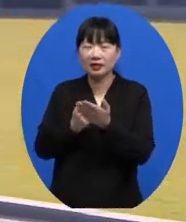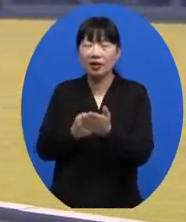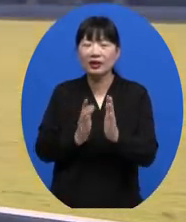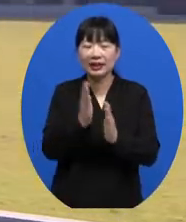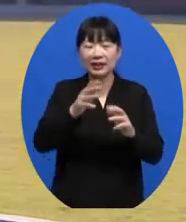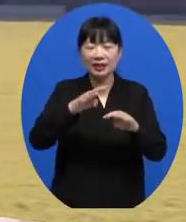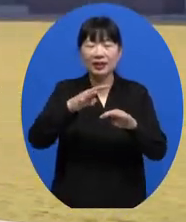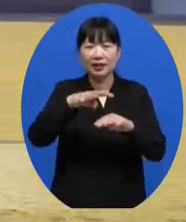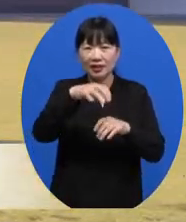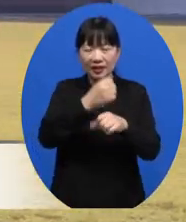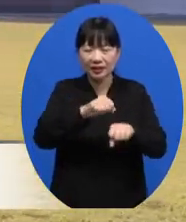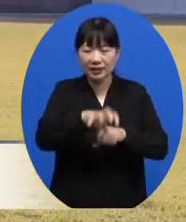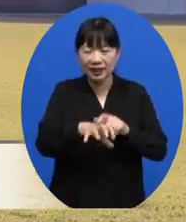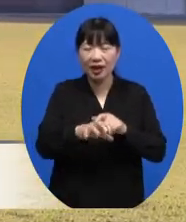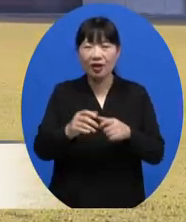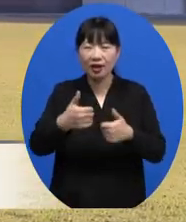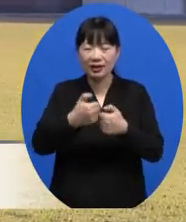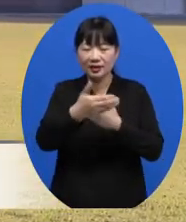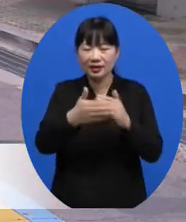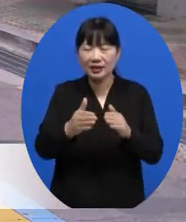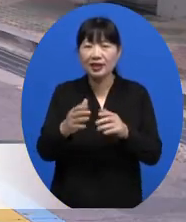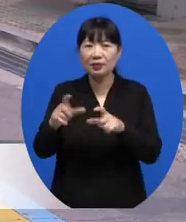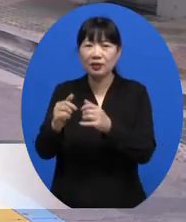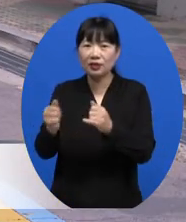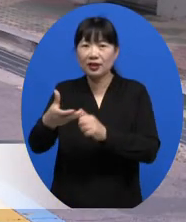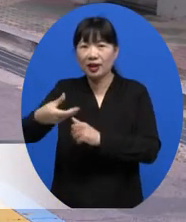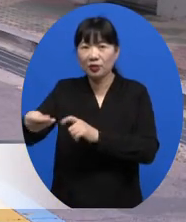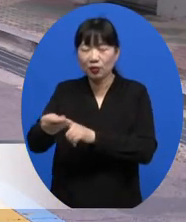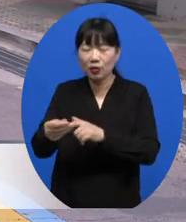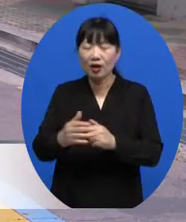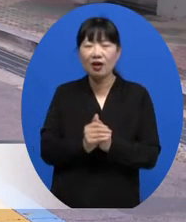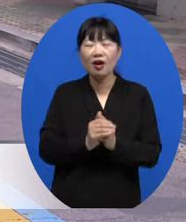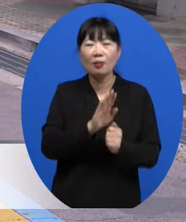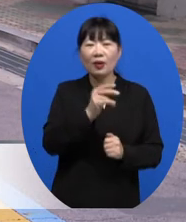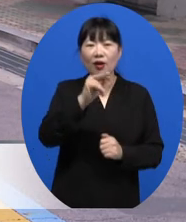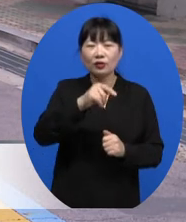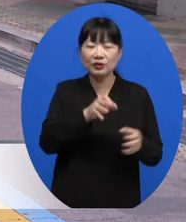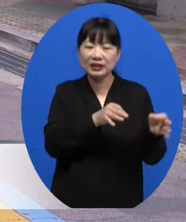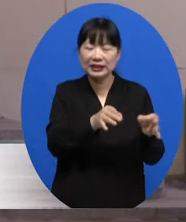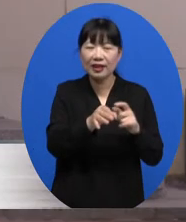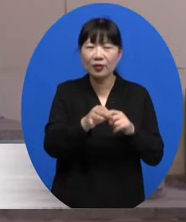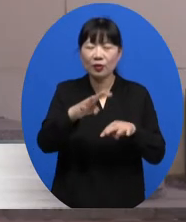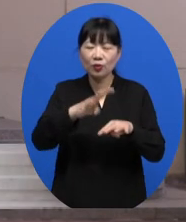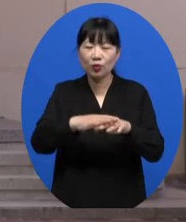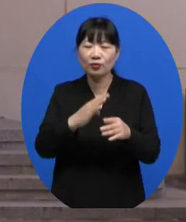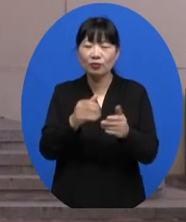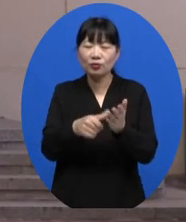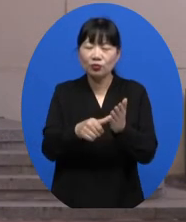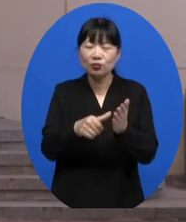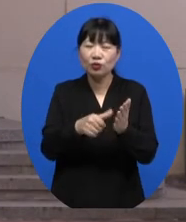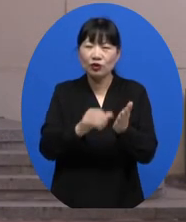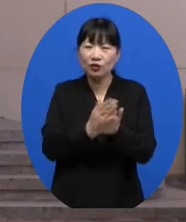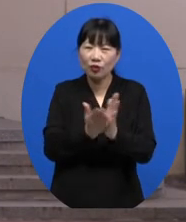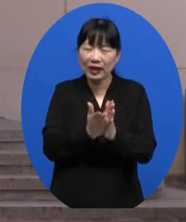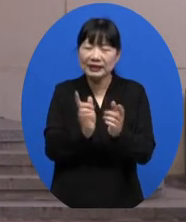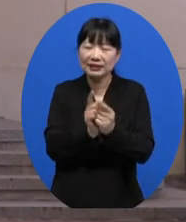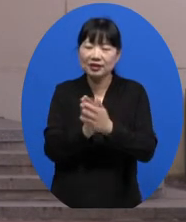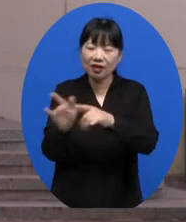등을 일반 도민에 대관하고 벼룩시장, 농산물 직거래 장터를 열어 다시 활력이 넘치는 장소로 만들겠다는